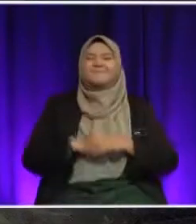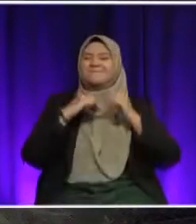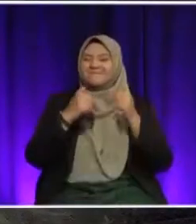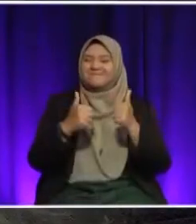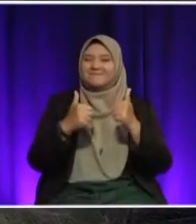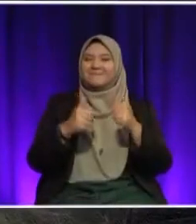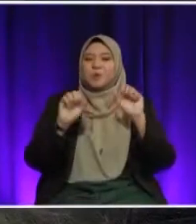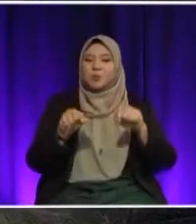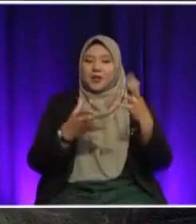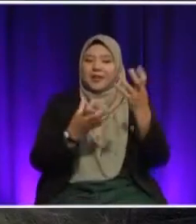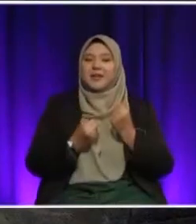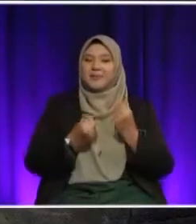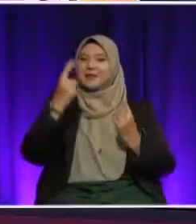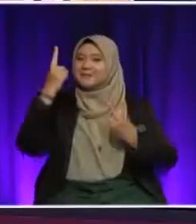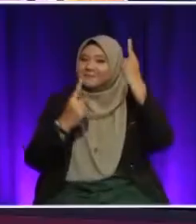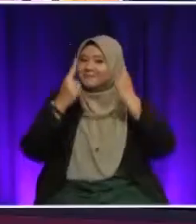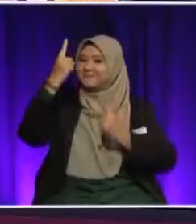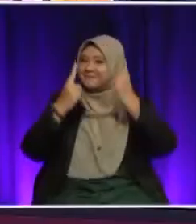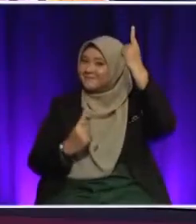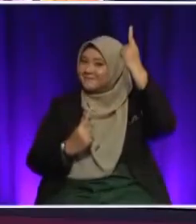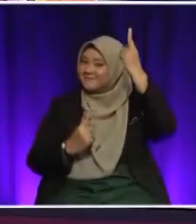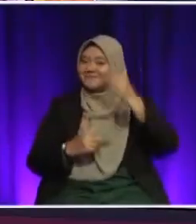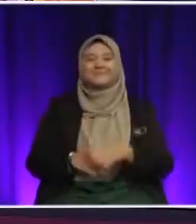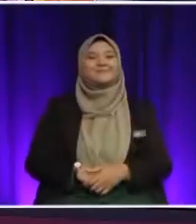warna merah jambu bulan